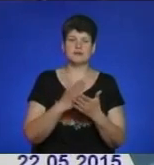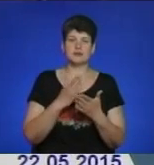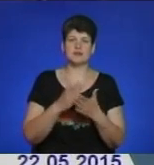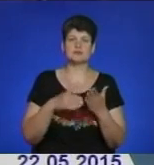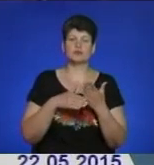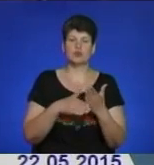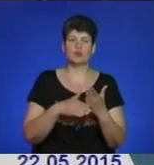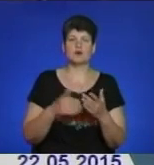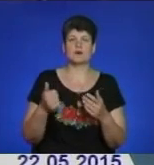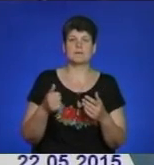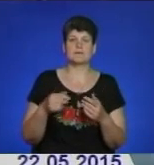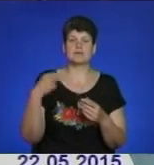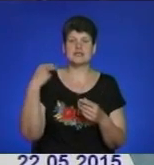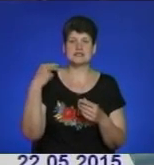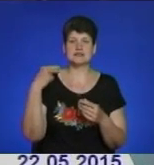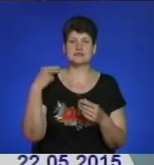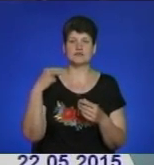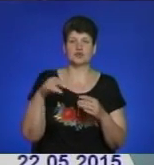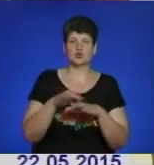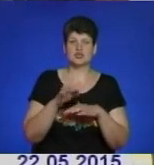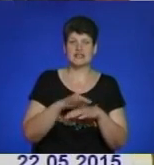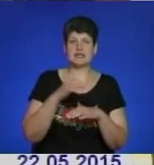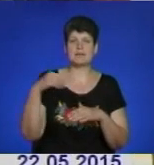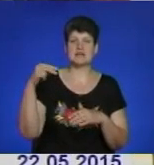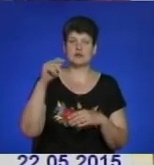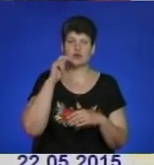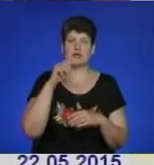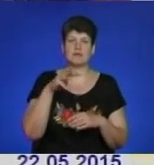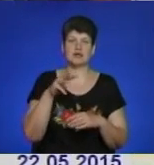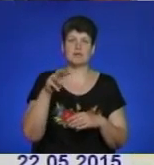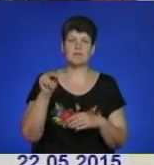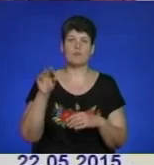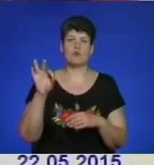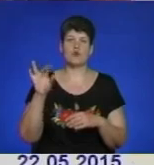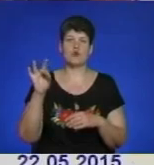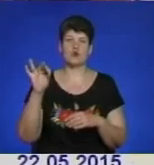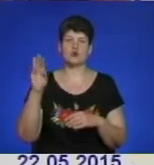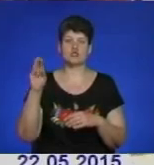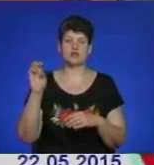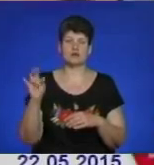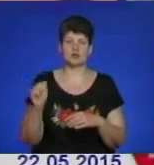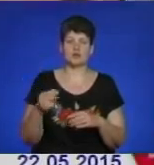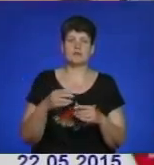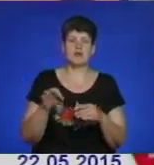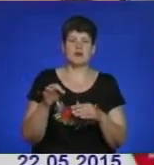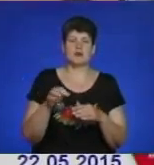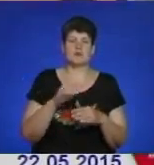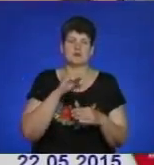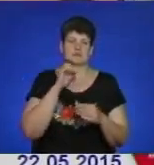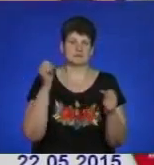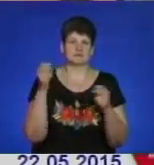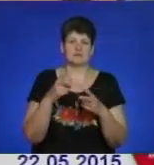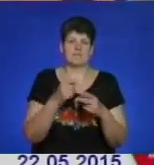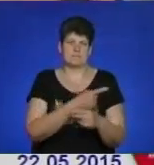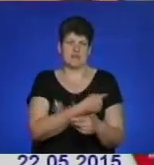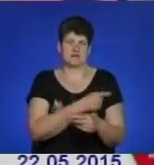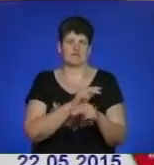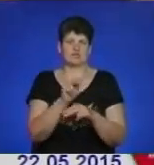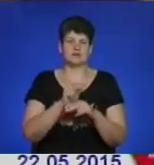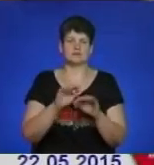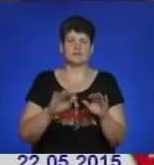дружини президента України Марини Порошенко. На спеціальних манекенах професійні медики навчали школярів, як діяти,